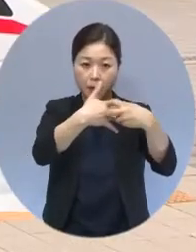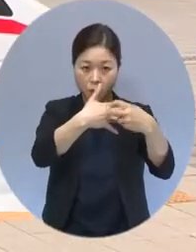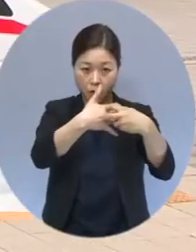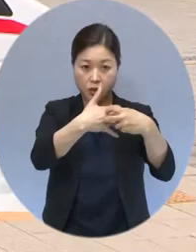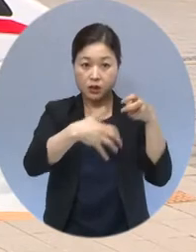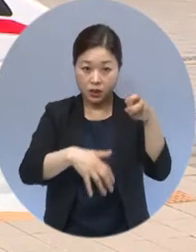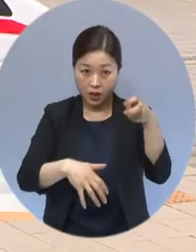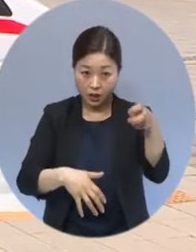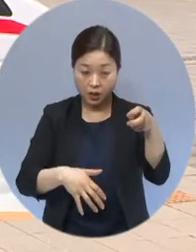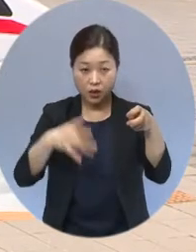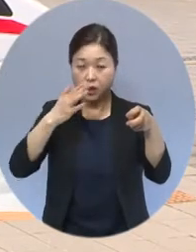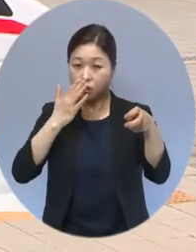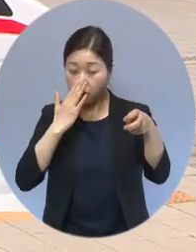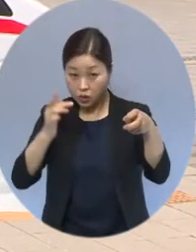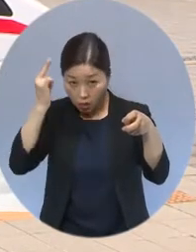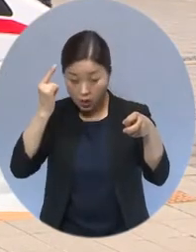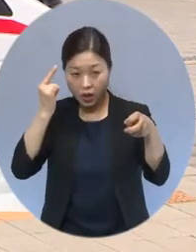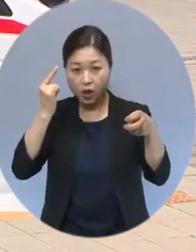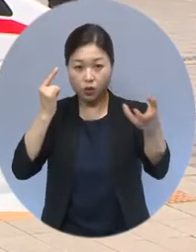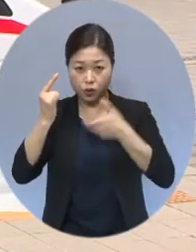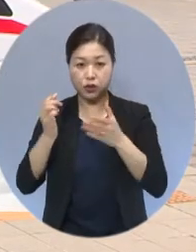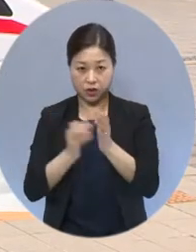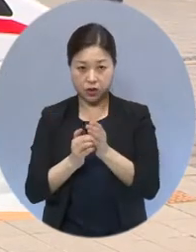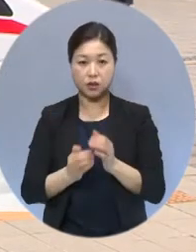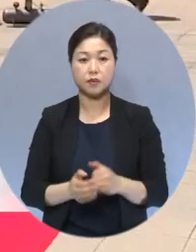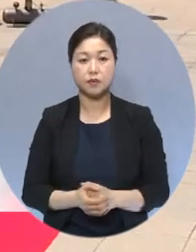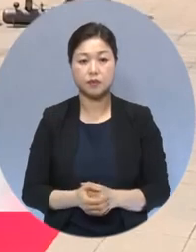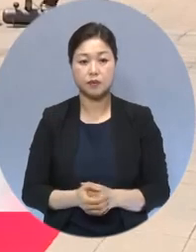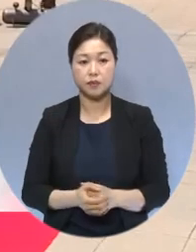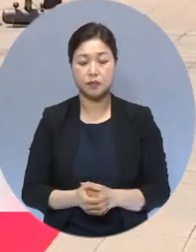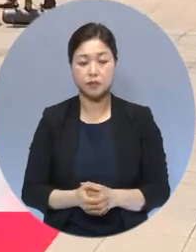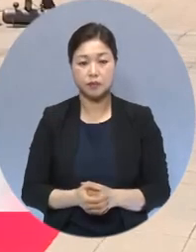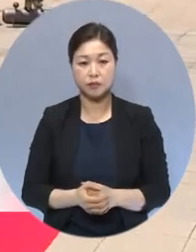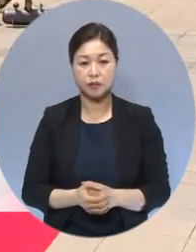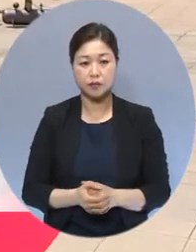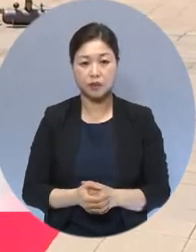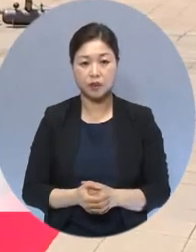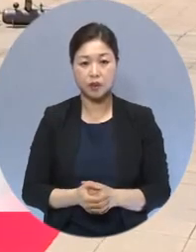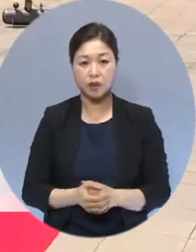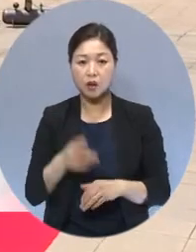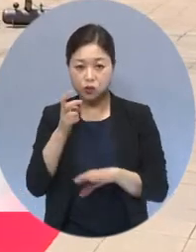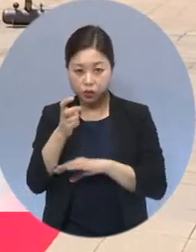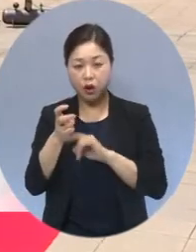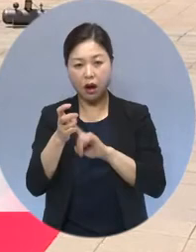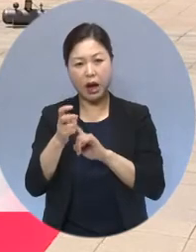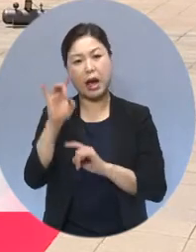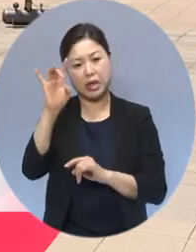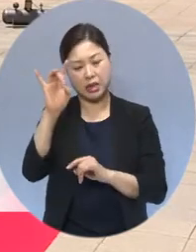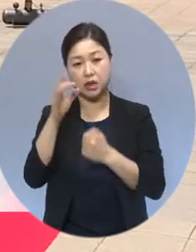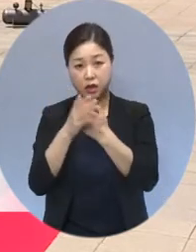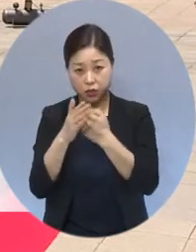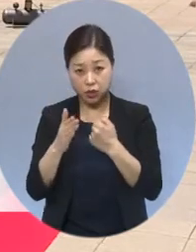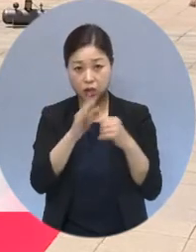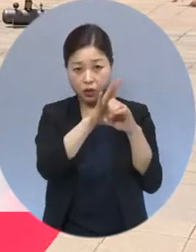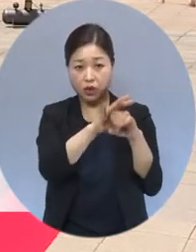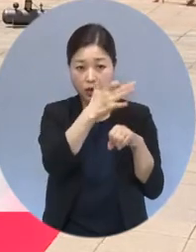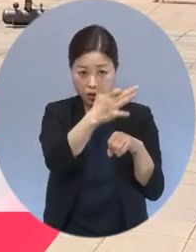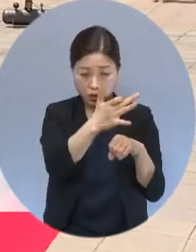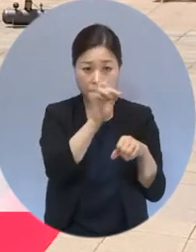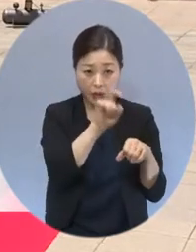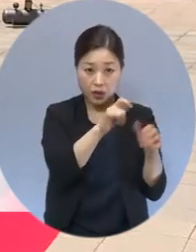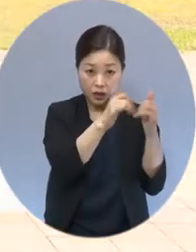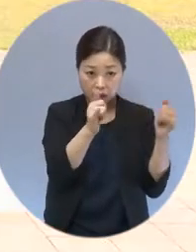고급 차량으로 기증했습니다 순천시는 기존 구급차 1대 로 코론 알고 확진 환자와 해외